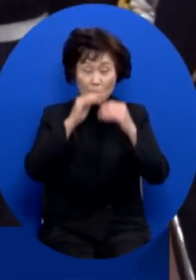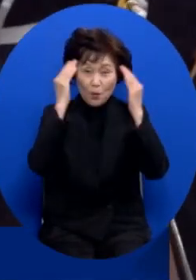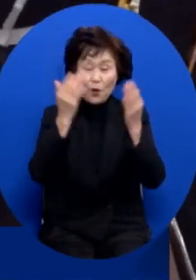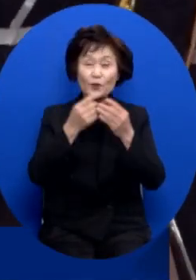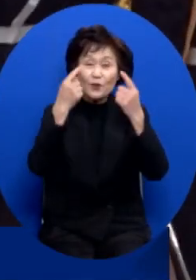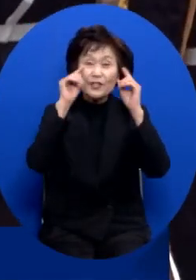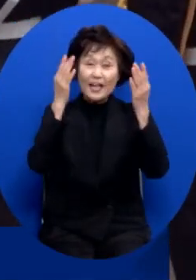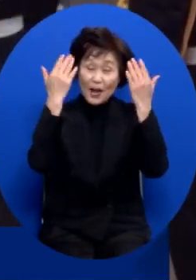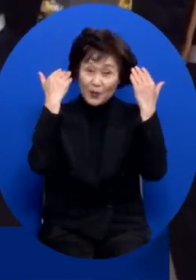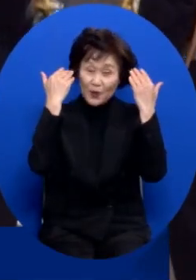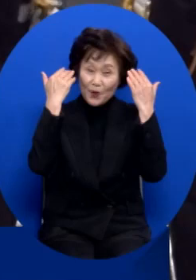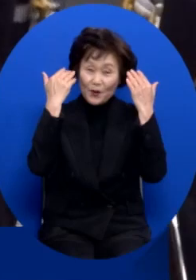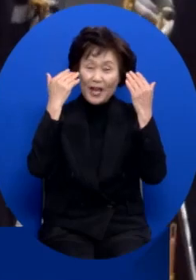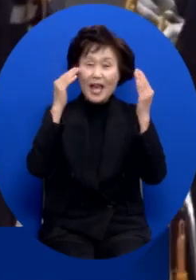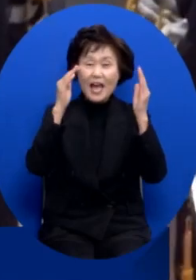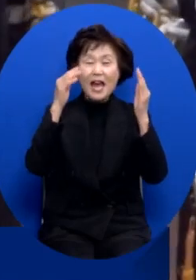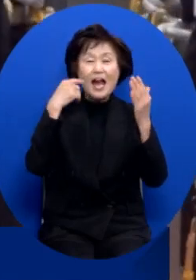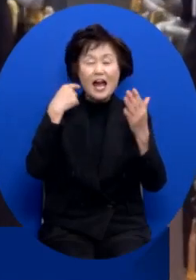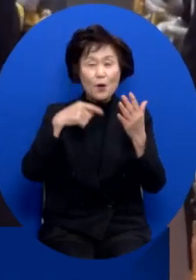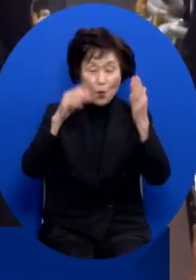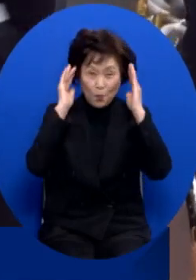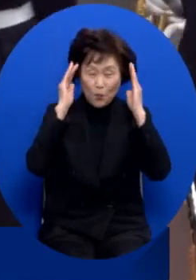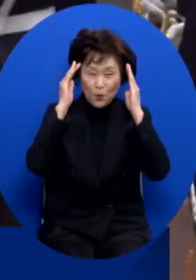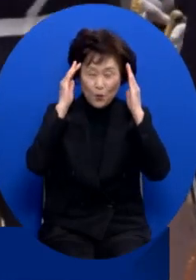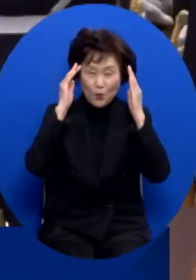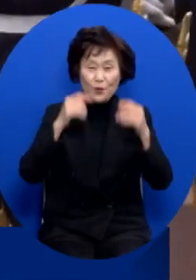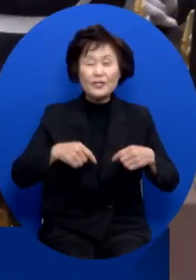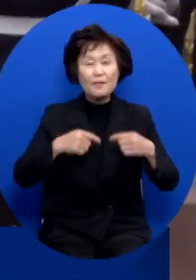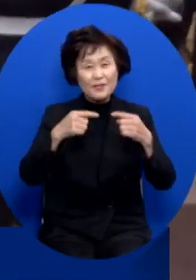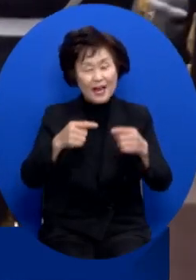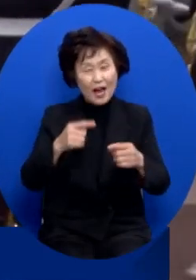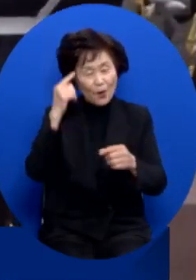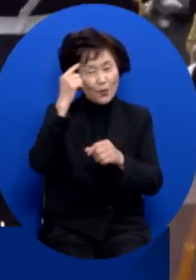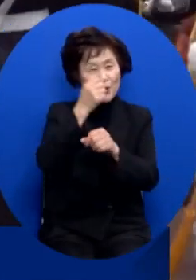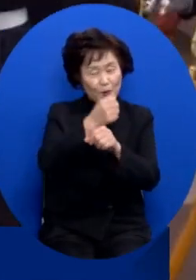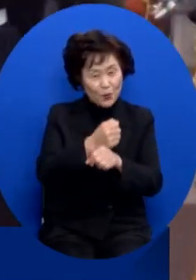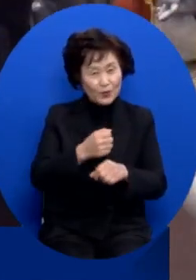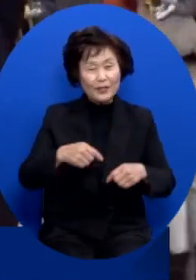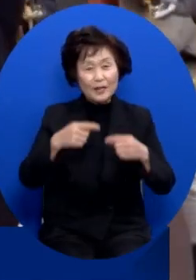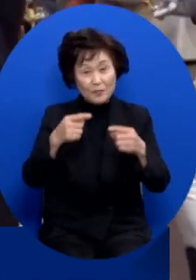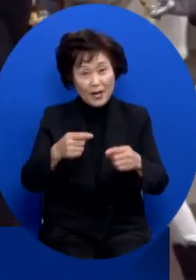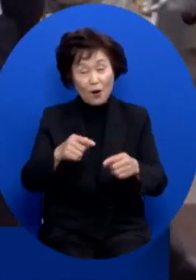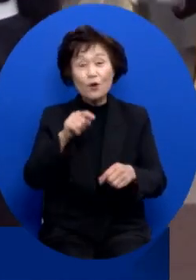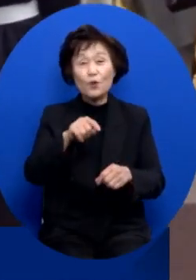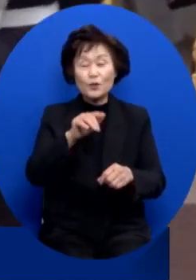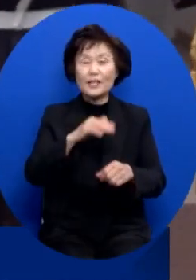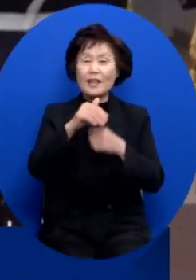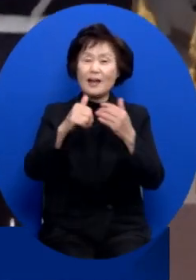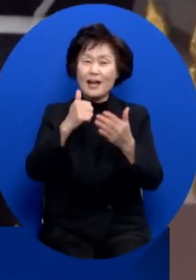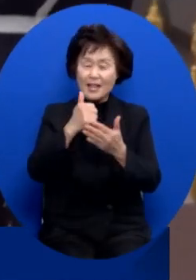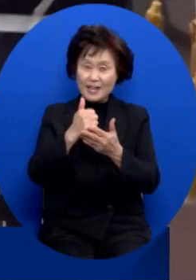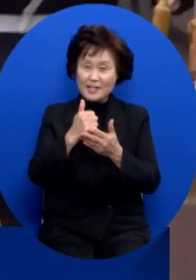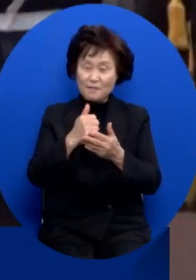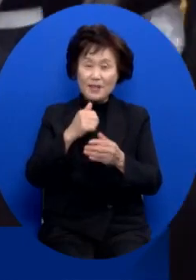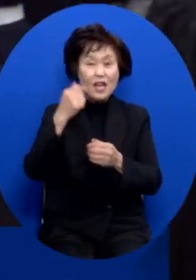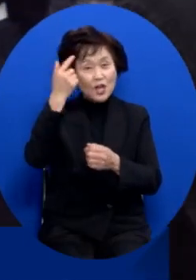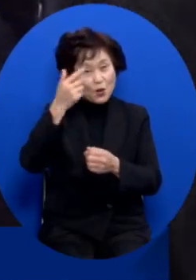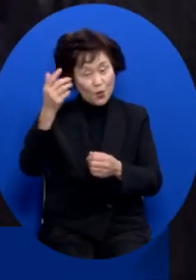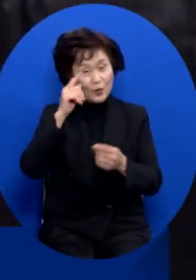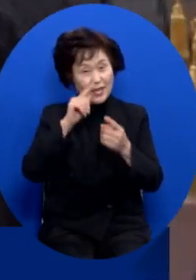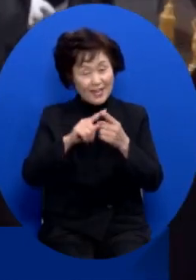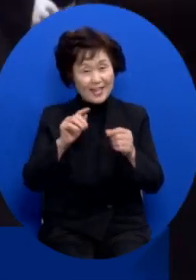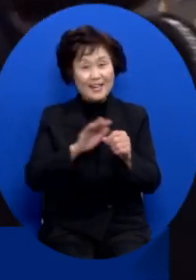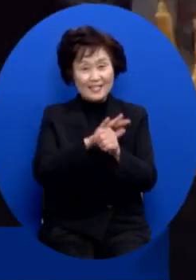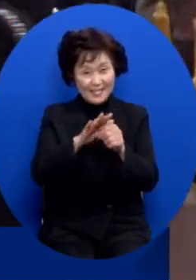하는 학업의 탐구, 연구를 하면서도 거기에 하나님의 영원 사랑, 그